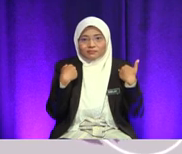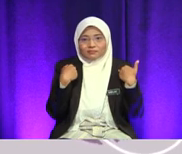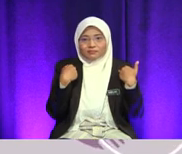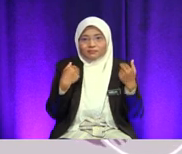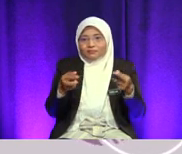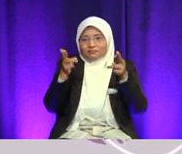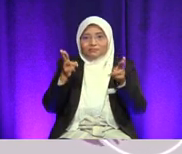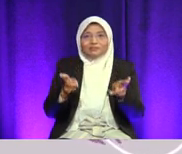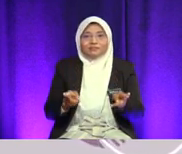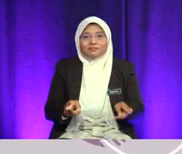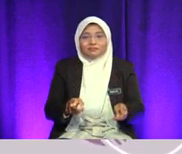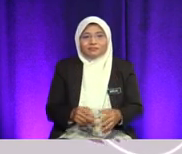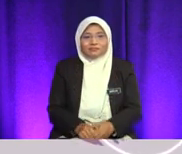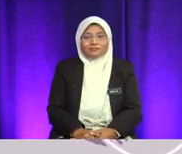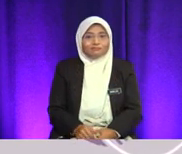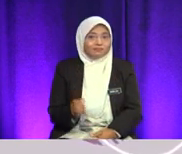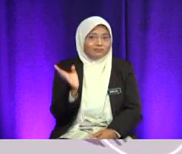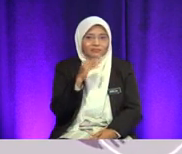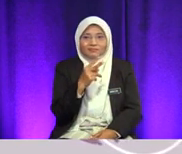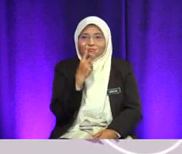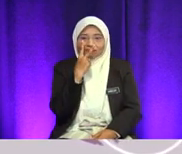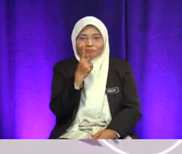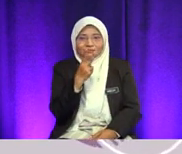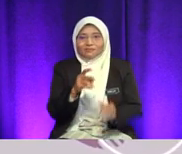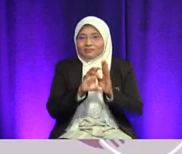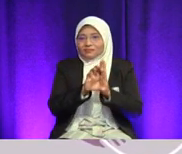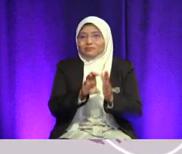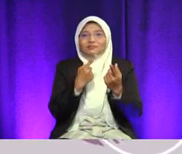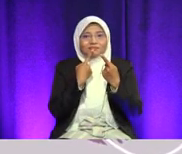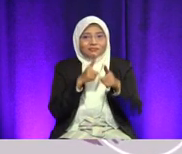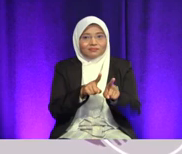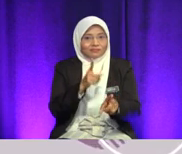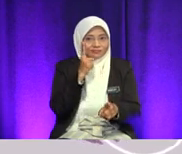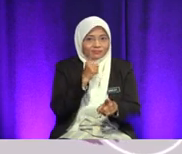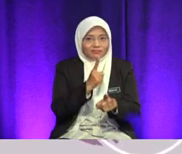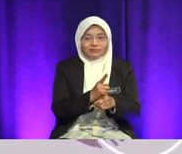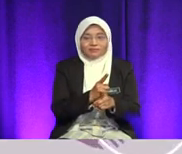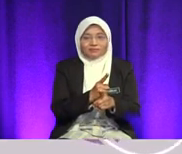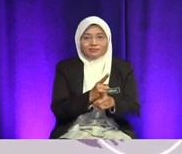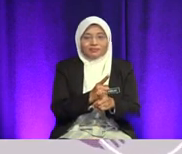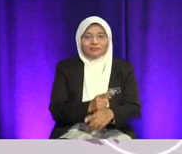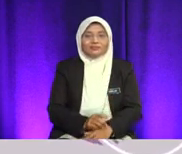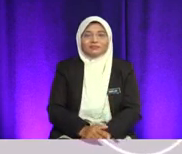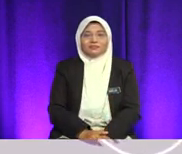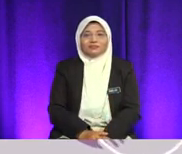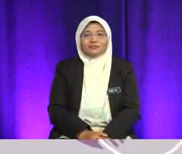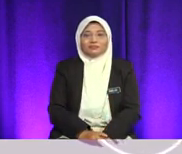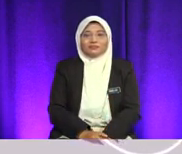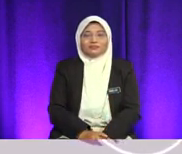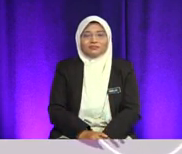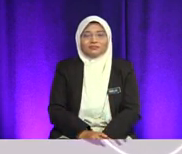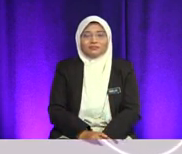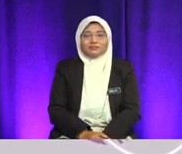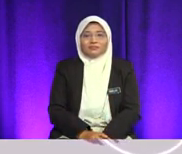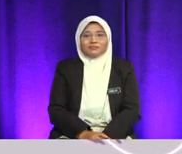kasih Anwari Mari kita lihat contoh jawaban yang betul yang boleh jadi rujukan kepada murid-murid di rumah Terima kasih